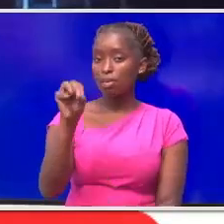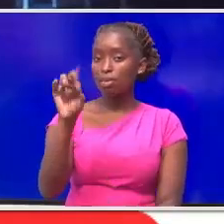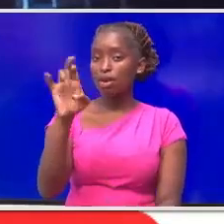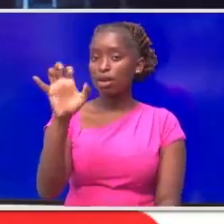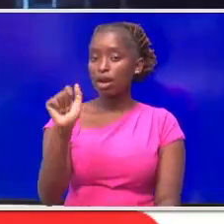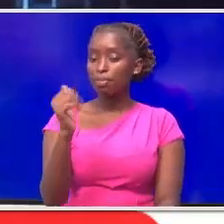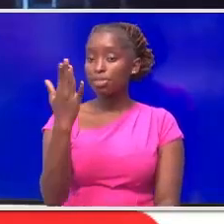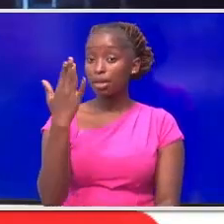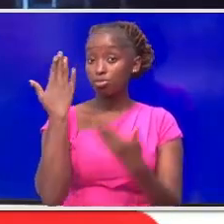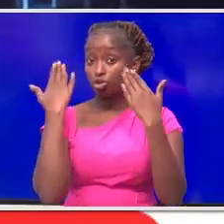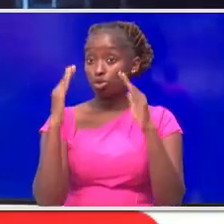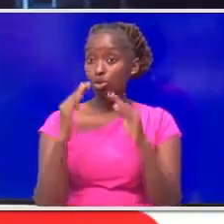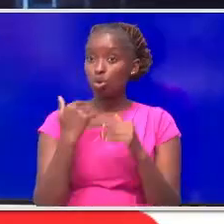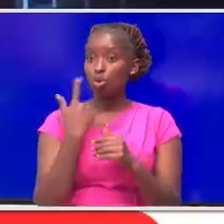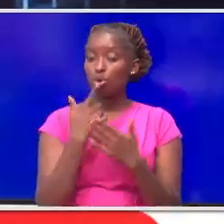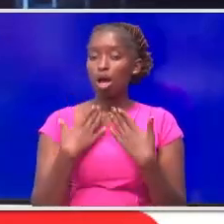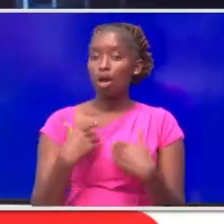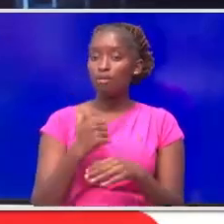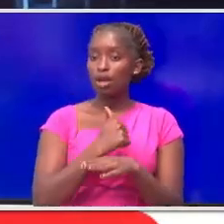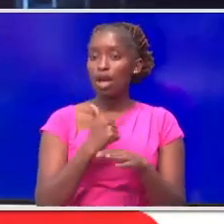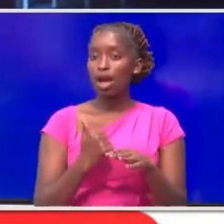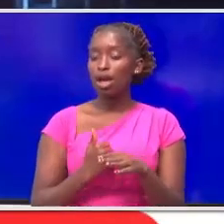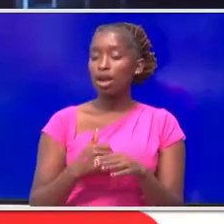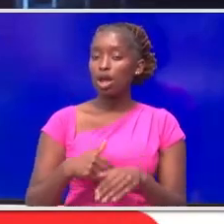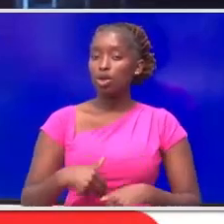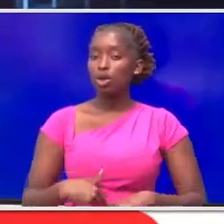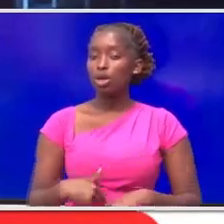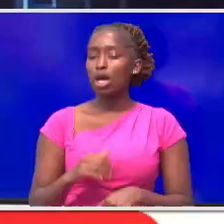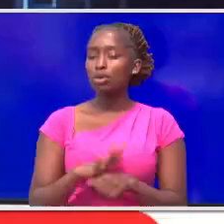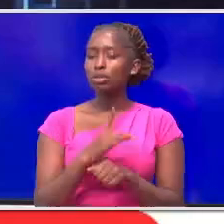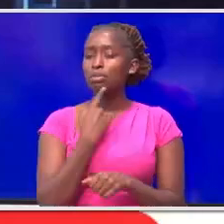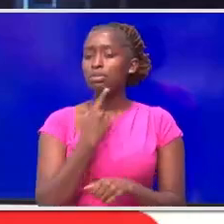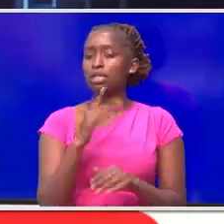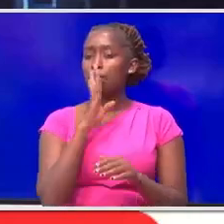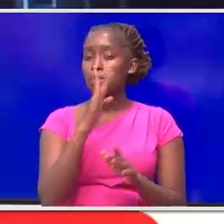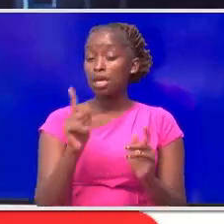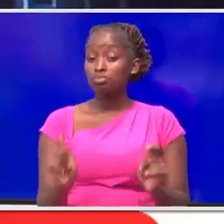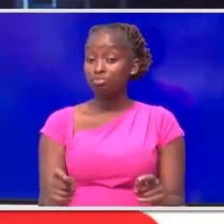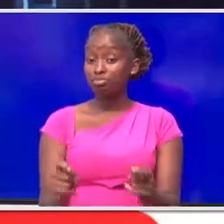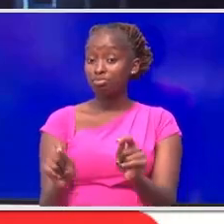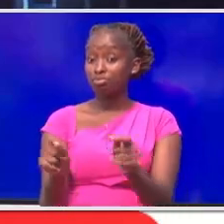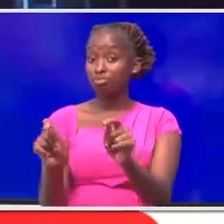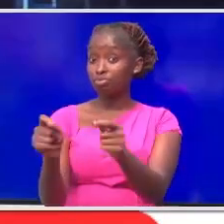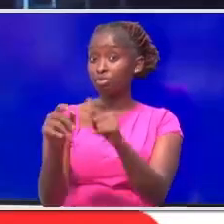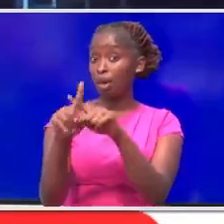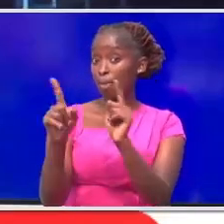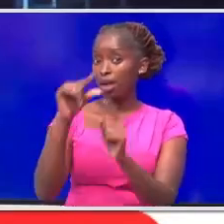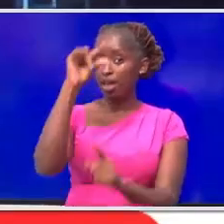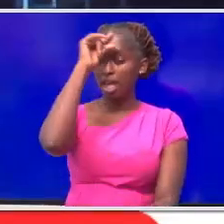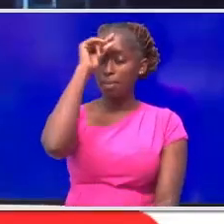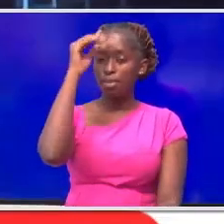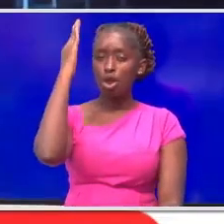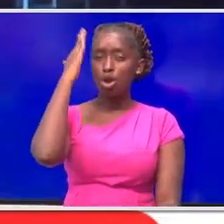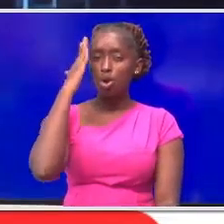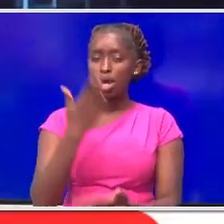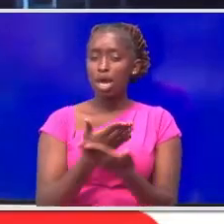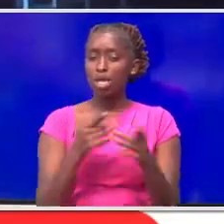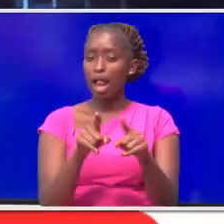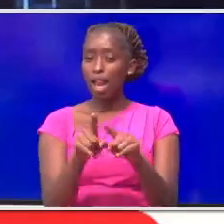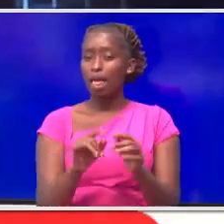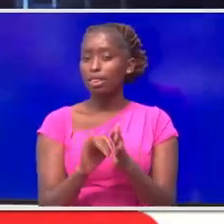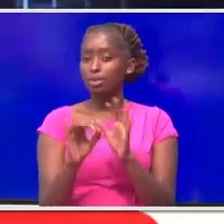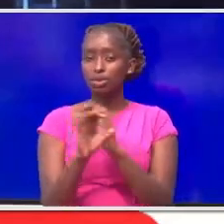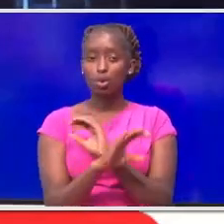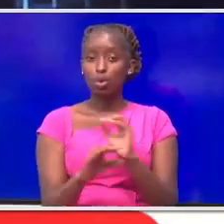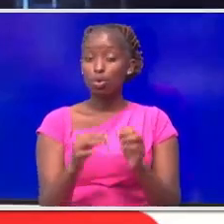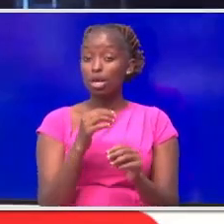mwa vijana walikuwa wanakisiwa kuwa wachawi. Ila serikali halitambui jambo kama hilo. Washukiwa wa